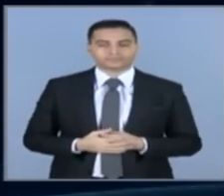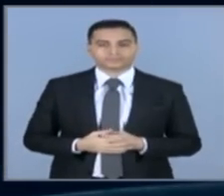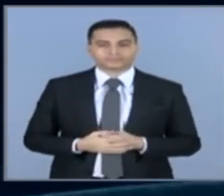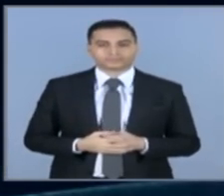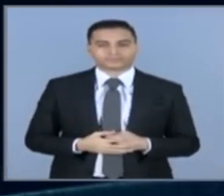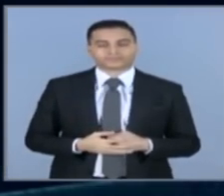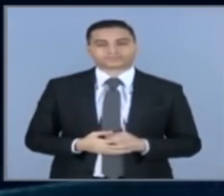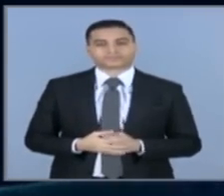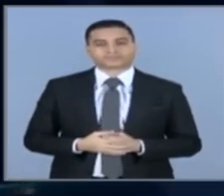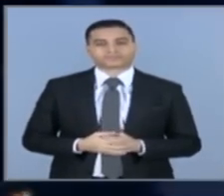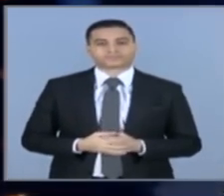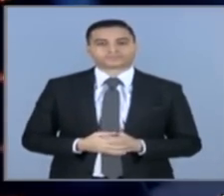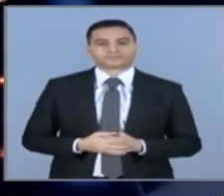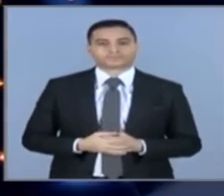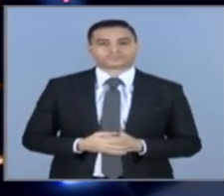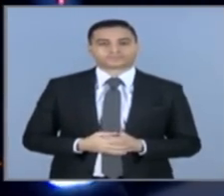تحت الضغط.